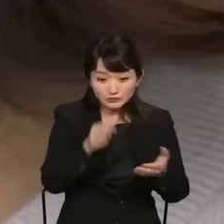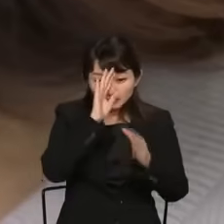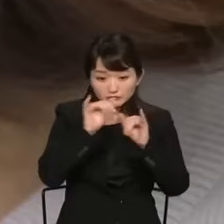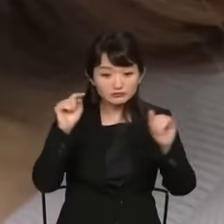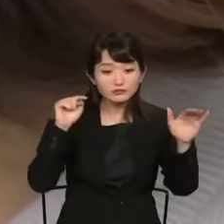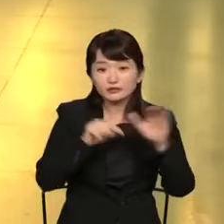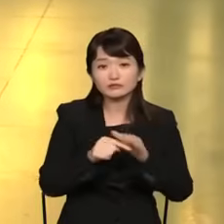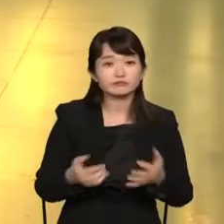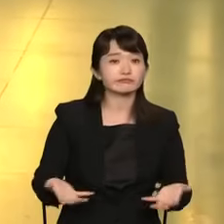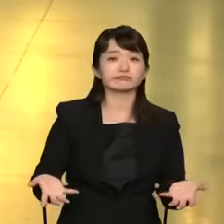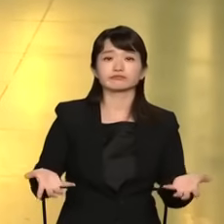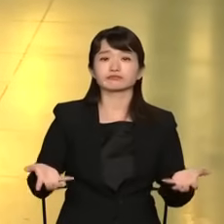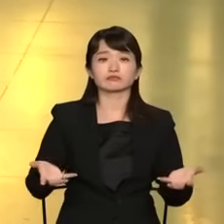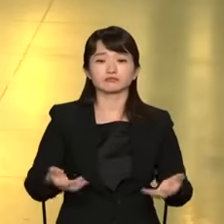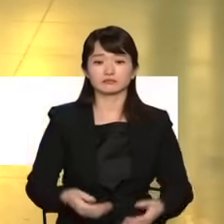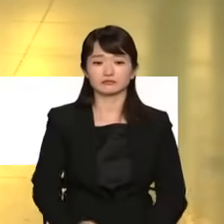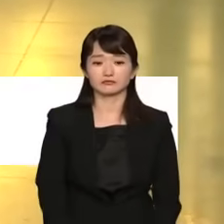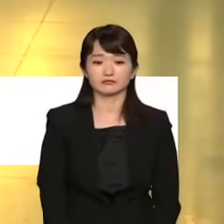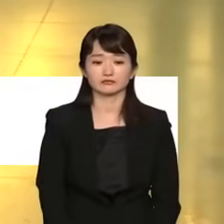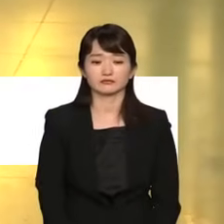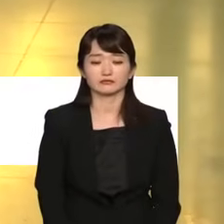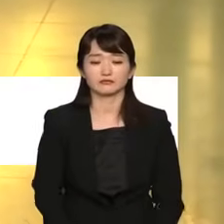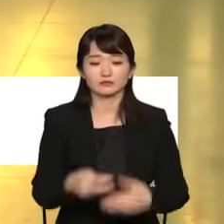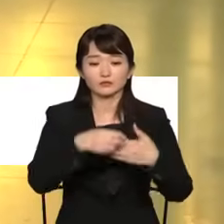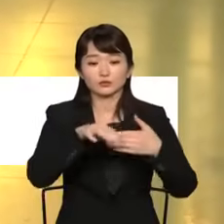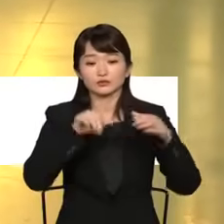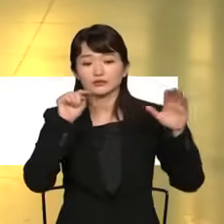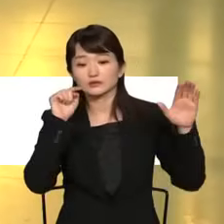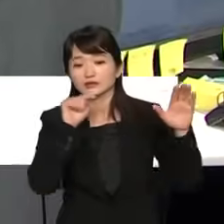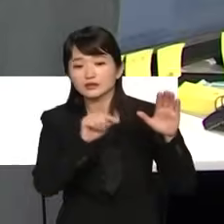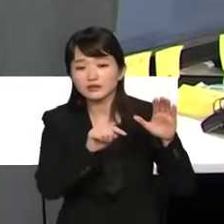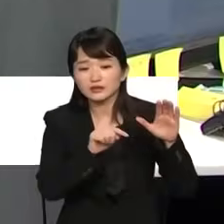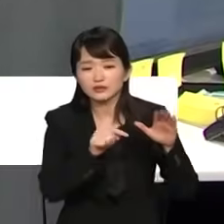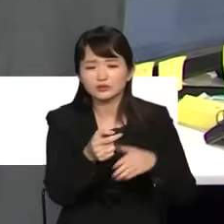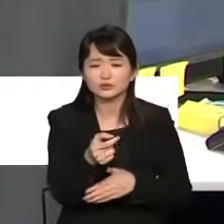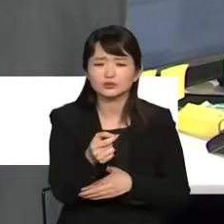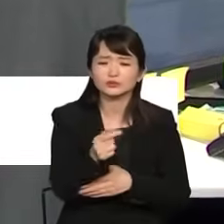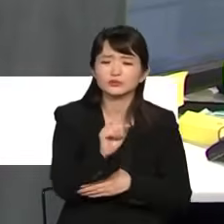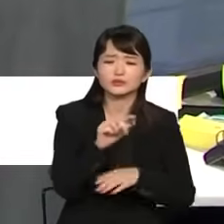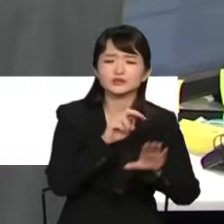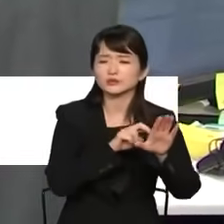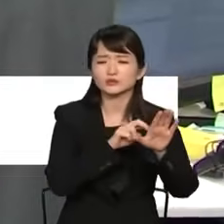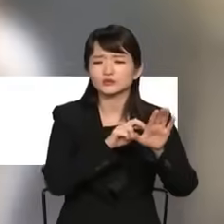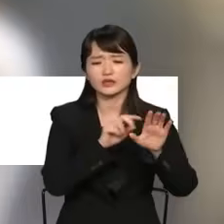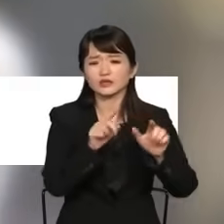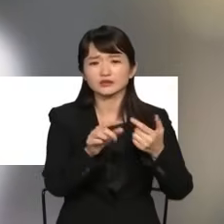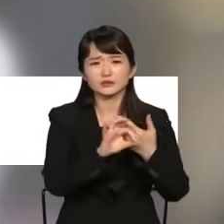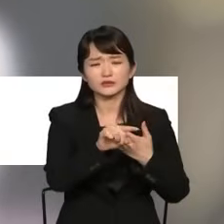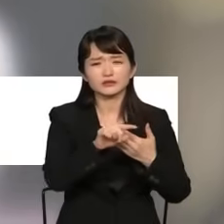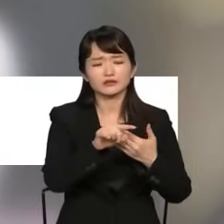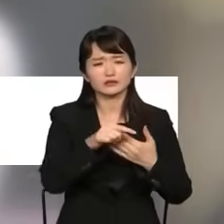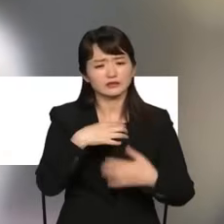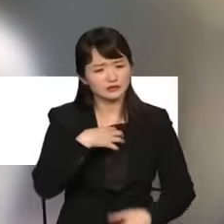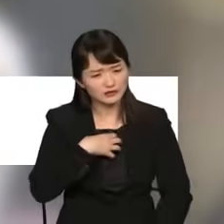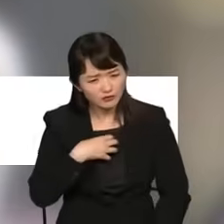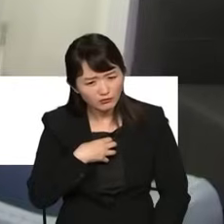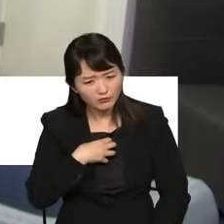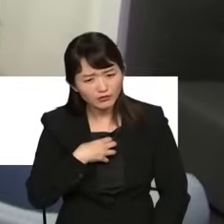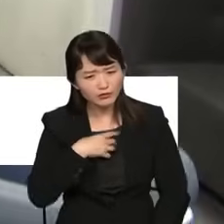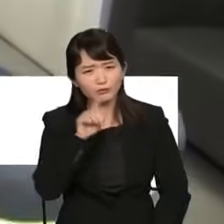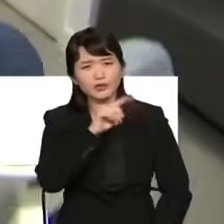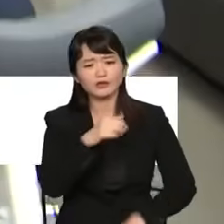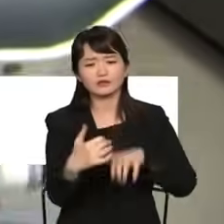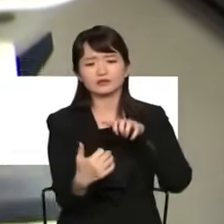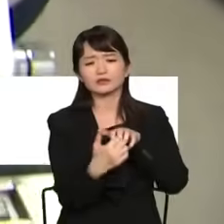없습니다. 병원이 있으면 그냥 사소한 것도 진료를 안 한다면 이건 대란이죠. 그냥 뭐